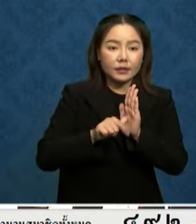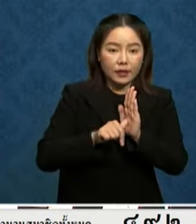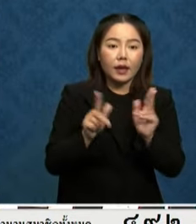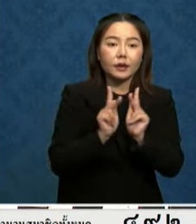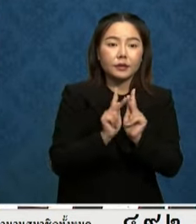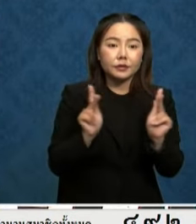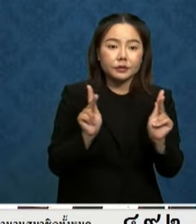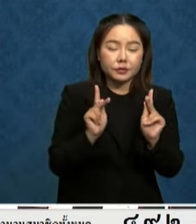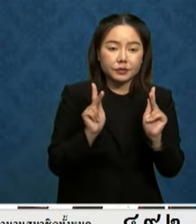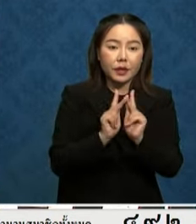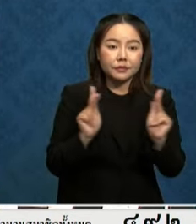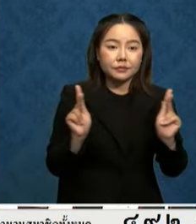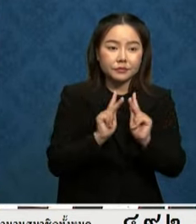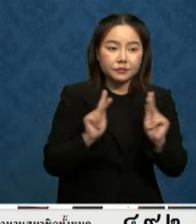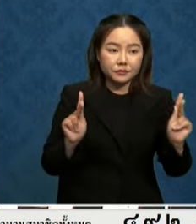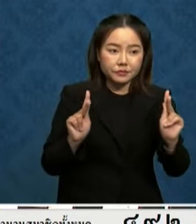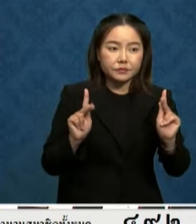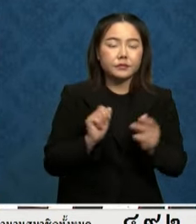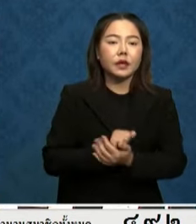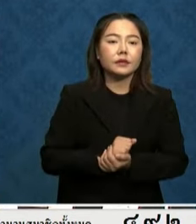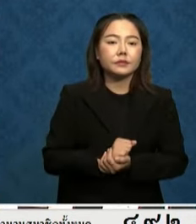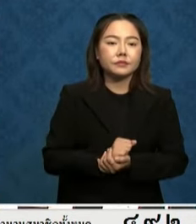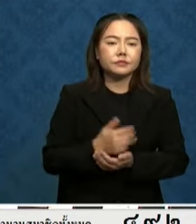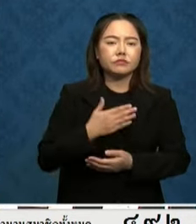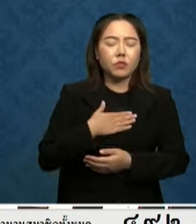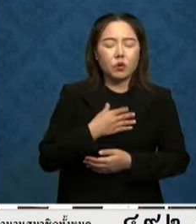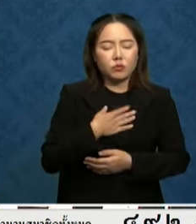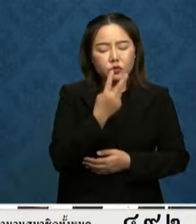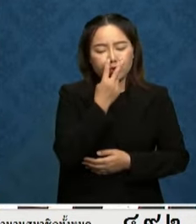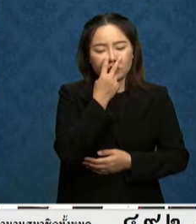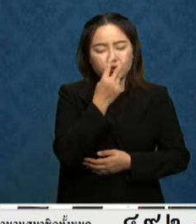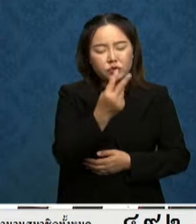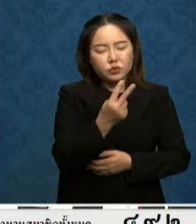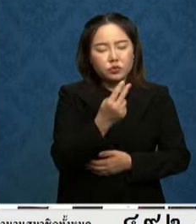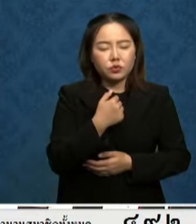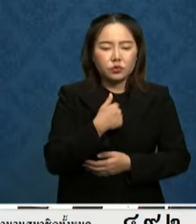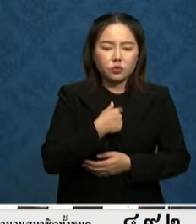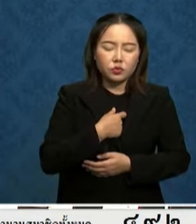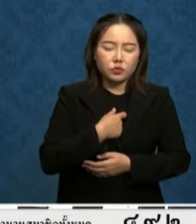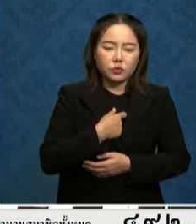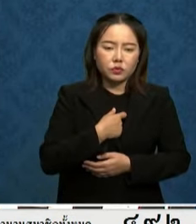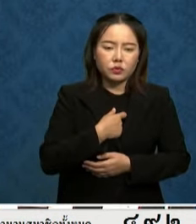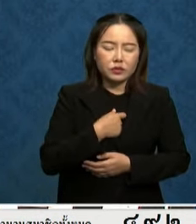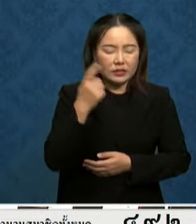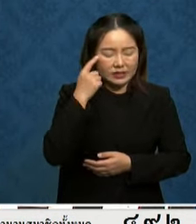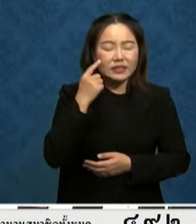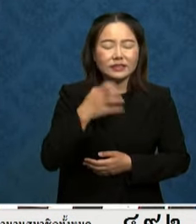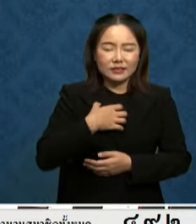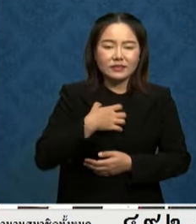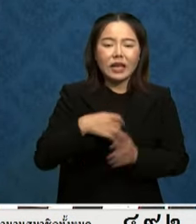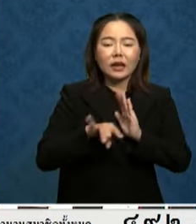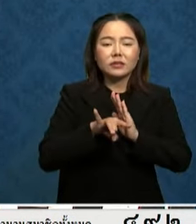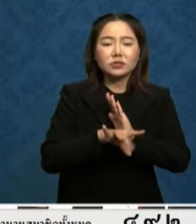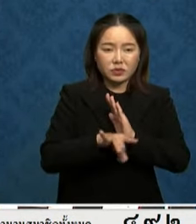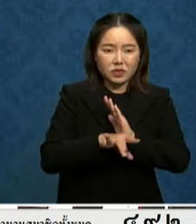้ครบทวนก่อนแล้ชอแงแต่ประเด็รวมกัแล้วมีประเด็นที่เหมือนกบว่าจะเข้าใจผิดกั